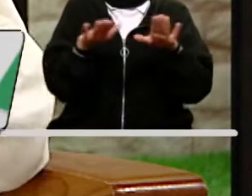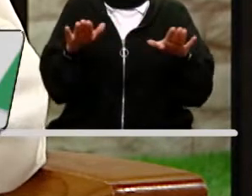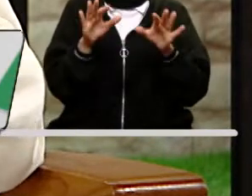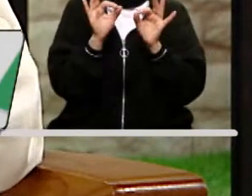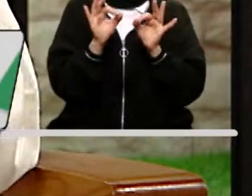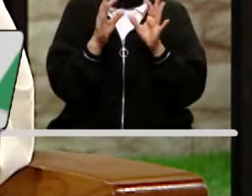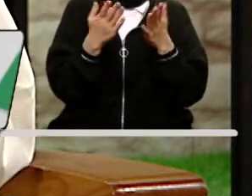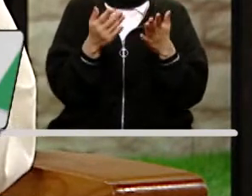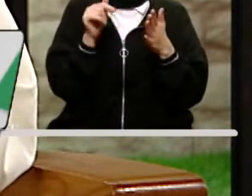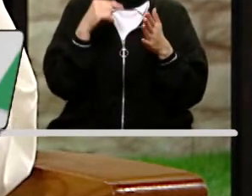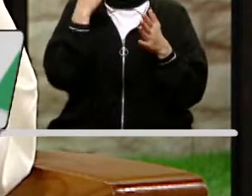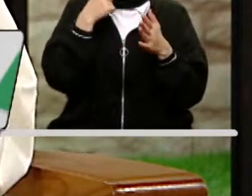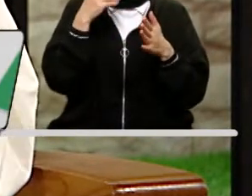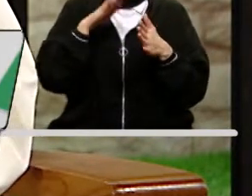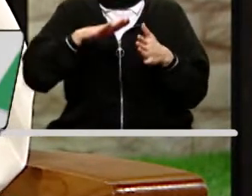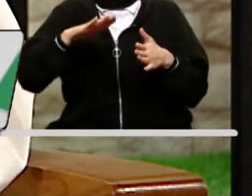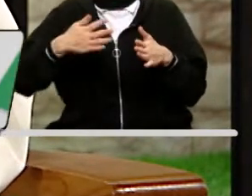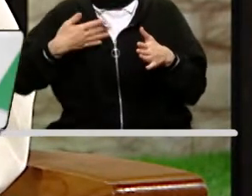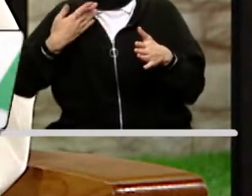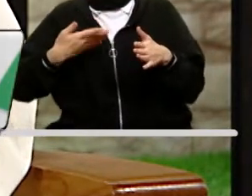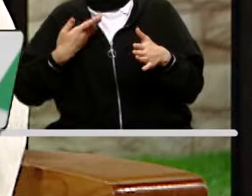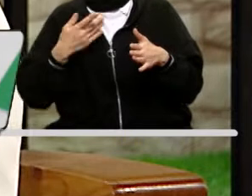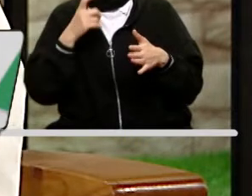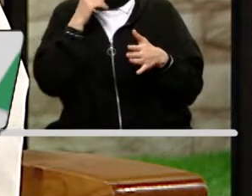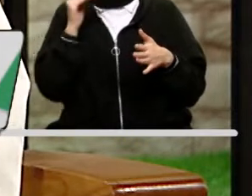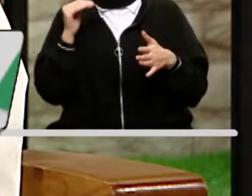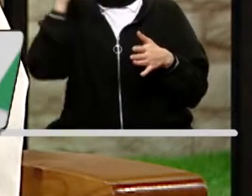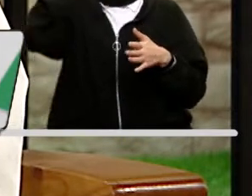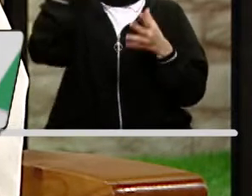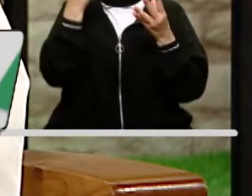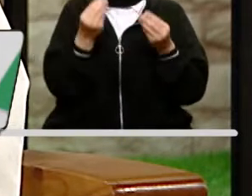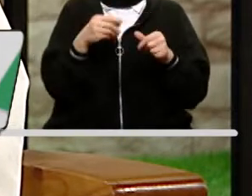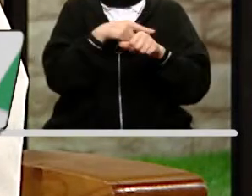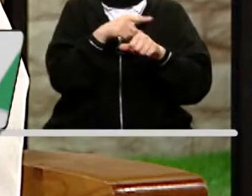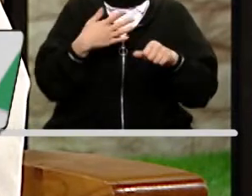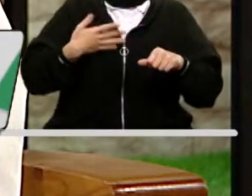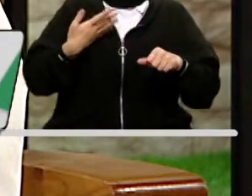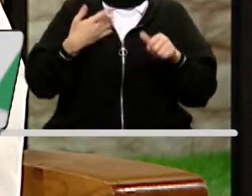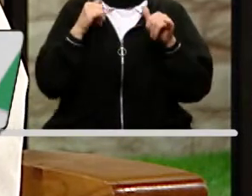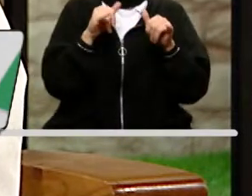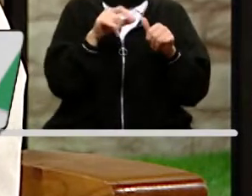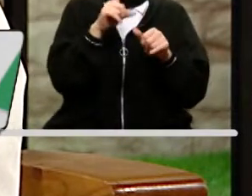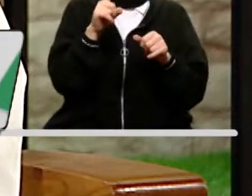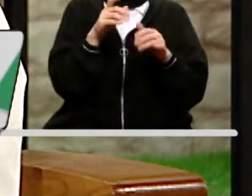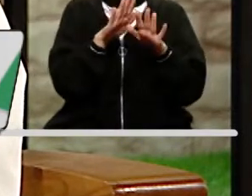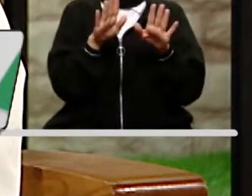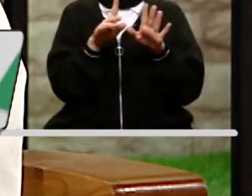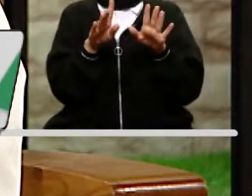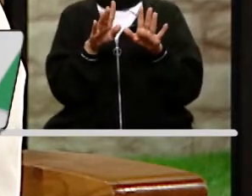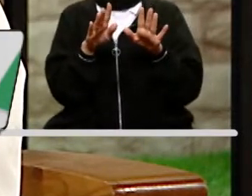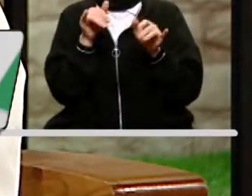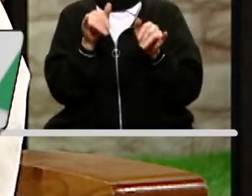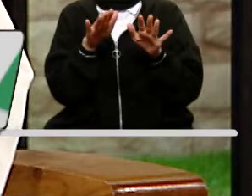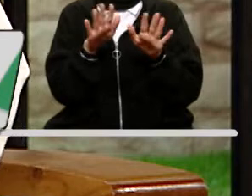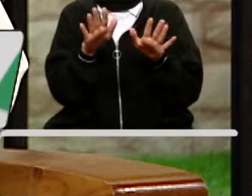çocukluktaki merakla yetişkinlikteki merakımız aynı mı diye. Evet, maalesef aynı olmuyor. Yapılan araştırma şunu gösteriyor.